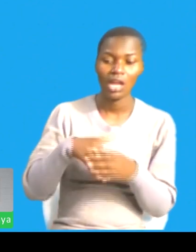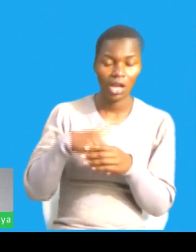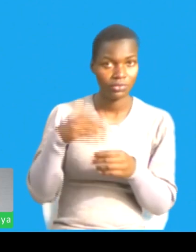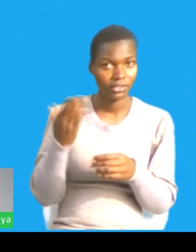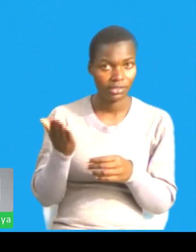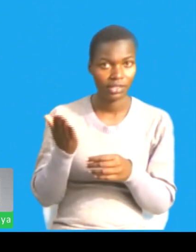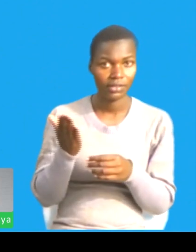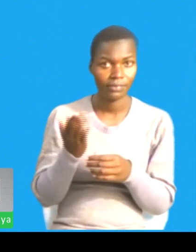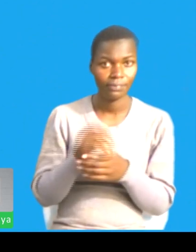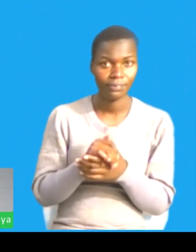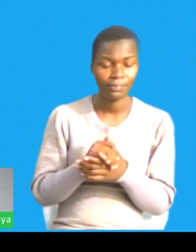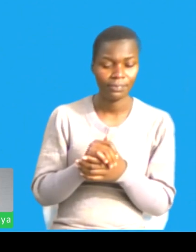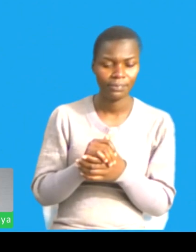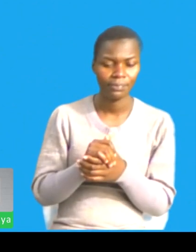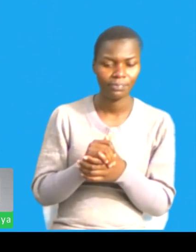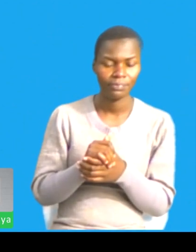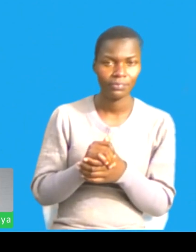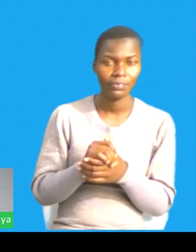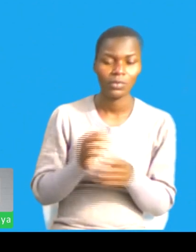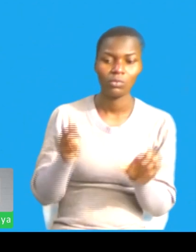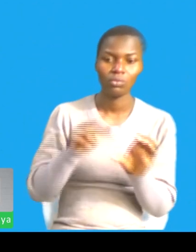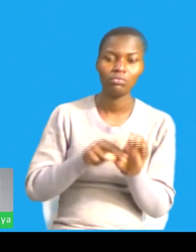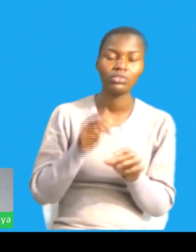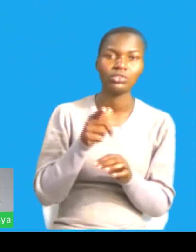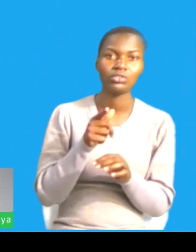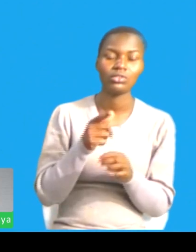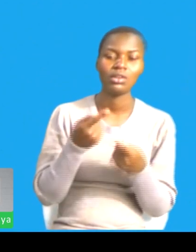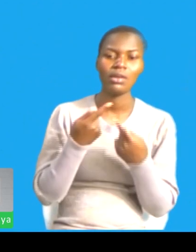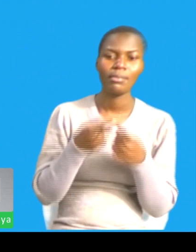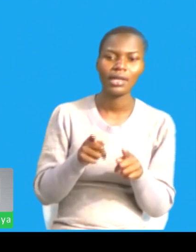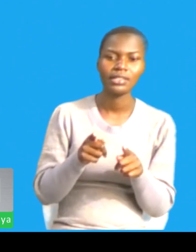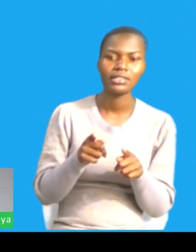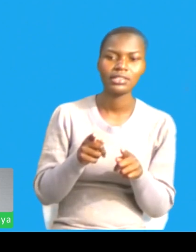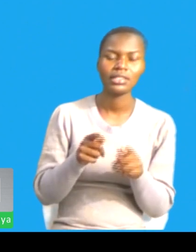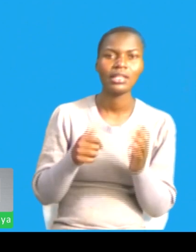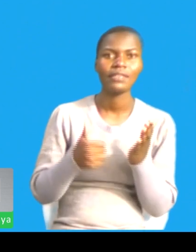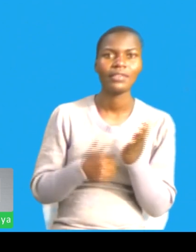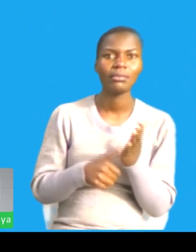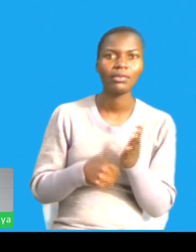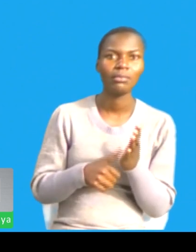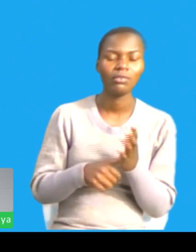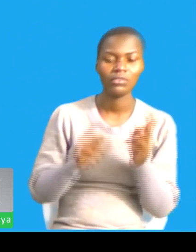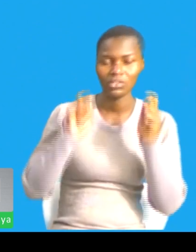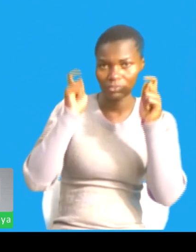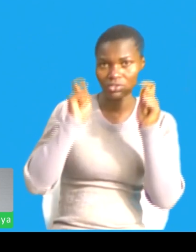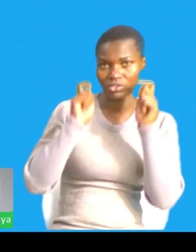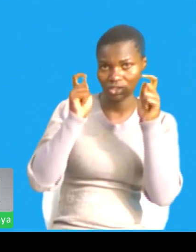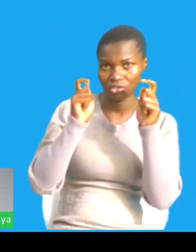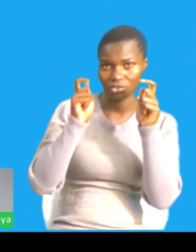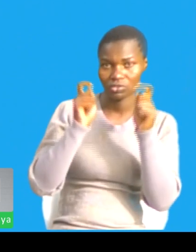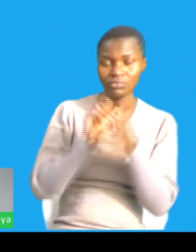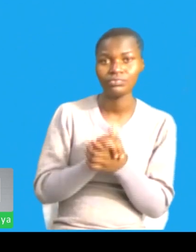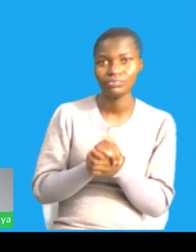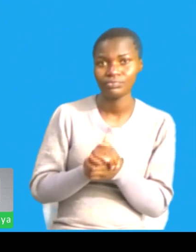last resort, na inafaa kukuwa na tutakujoin. But the issue of the demos, or rather mimi nasikia procession,